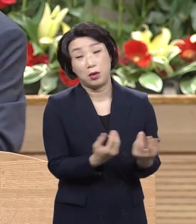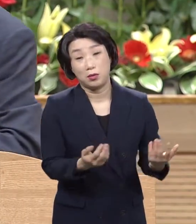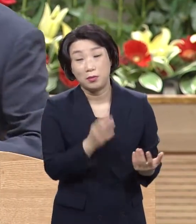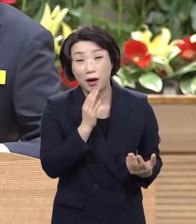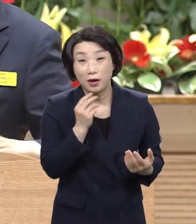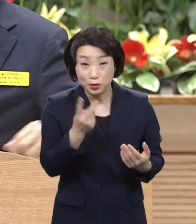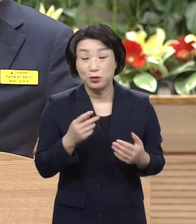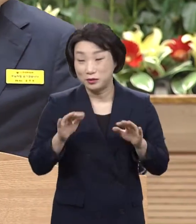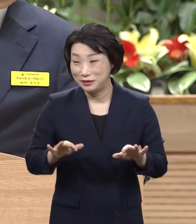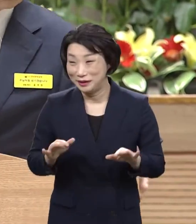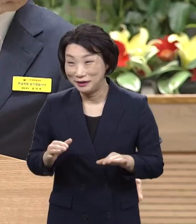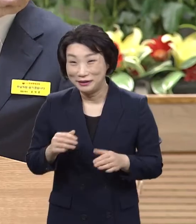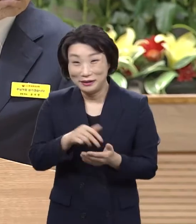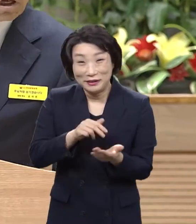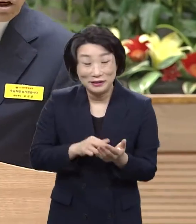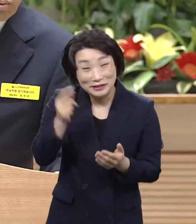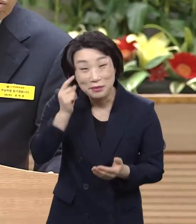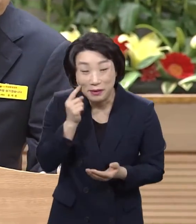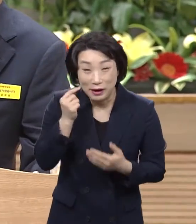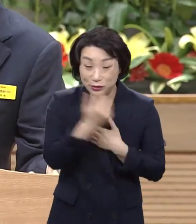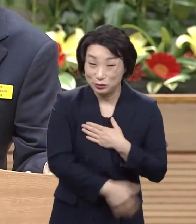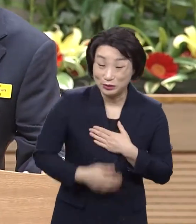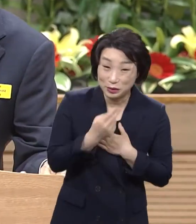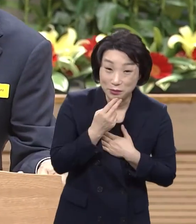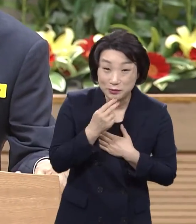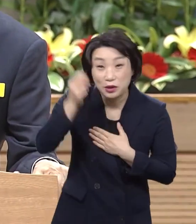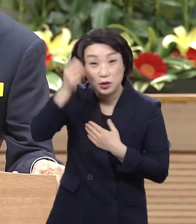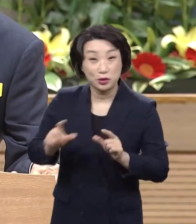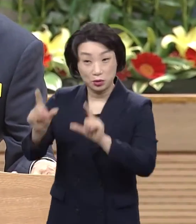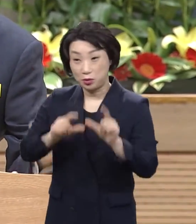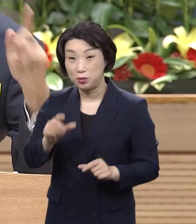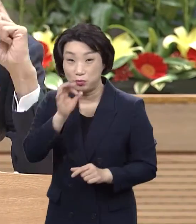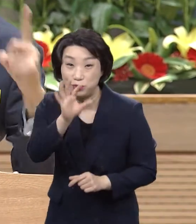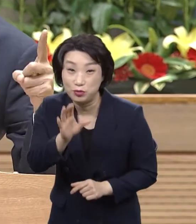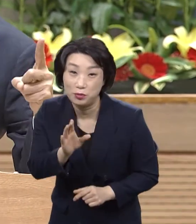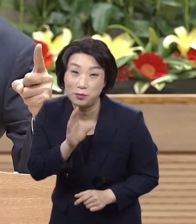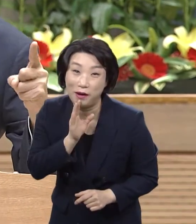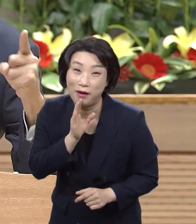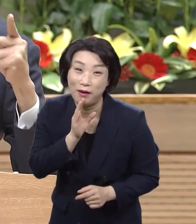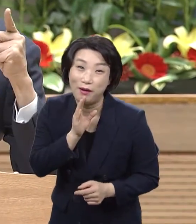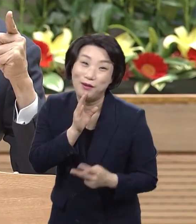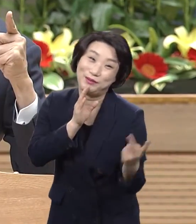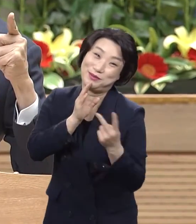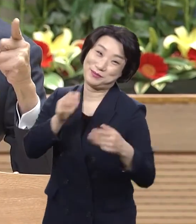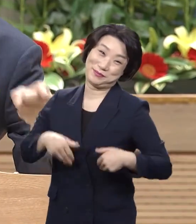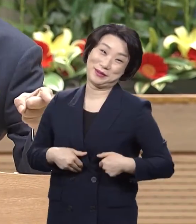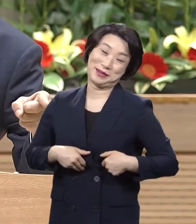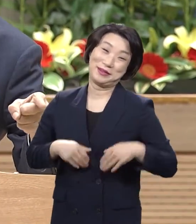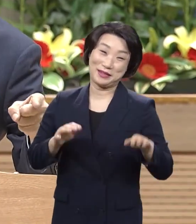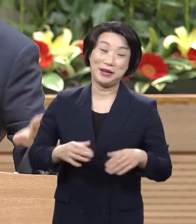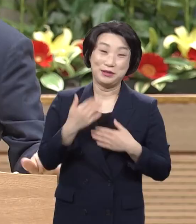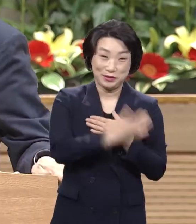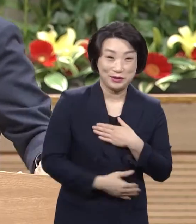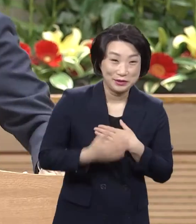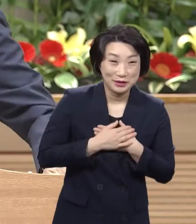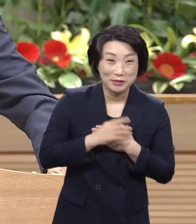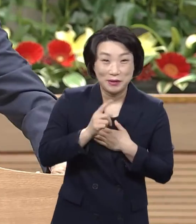육신이 없으면 또 내용적 생활을 못 하잖아요. 그래서 육신은 성령으로